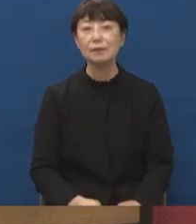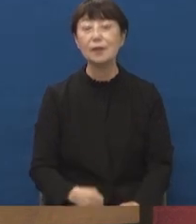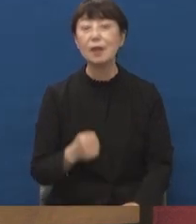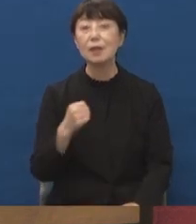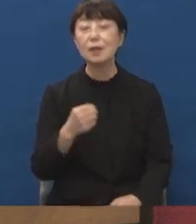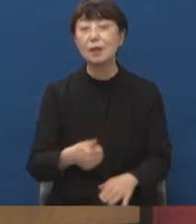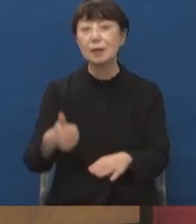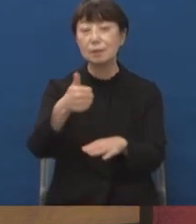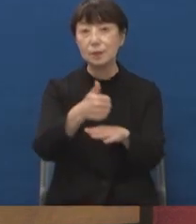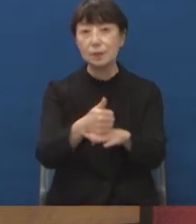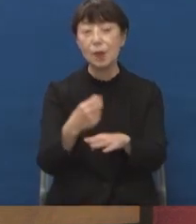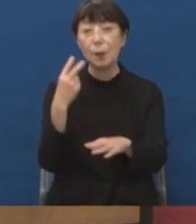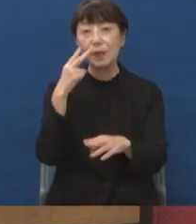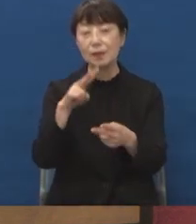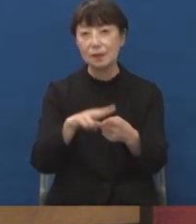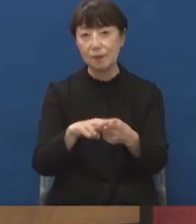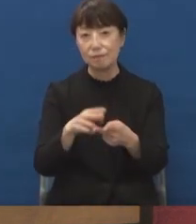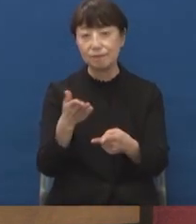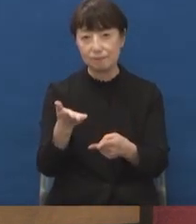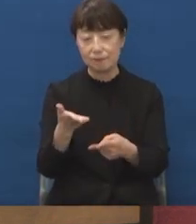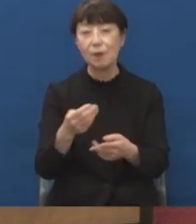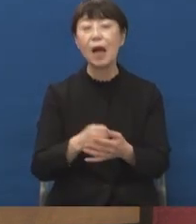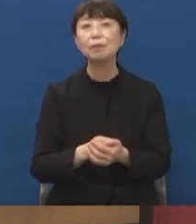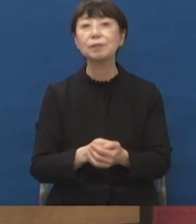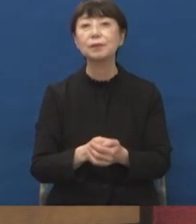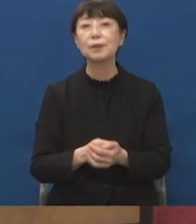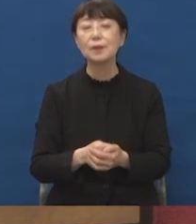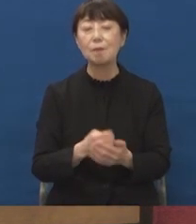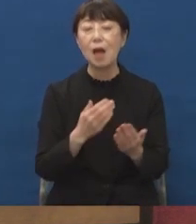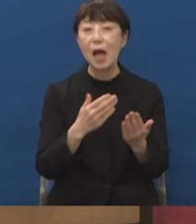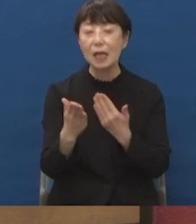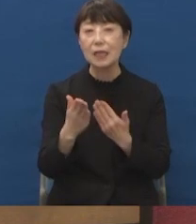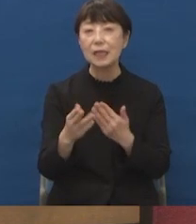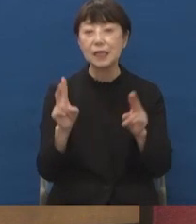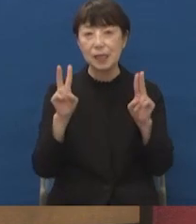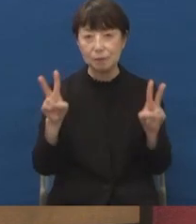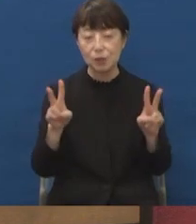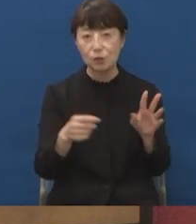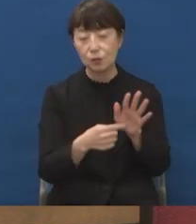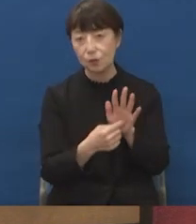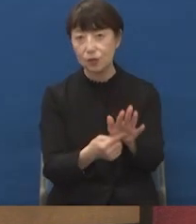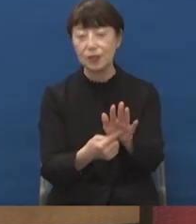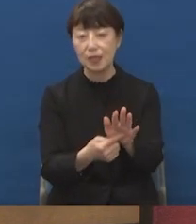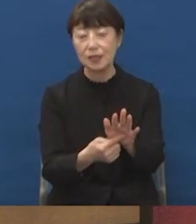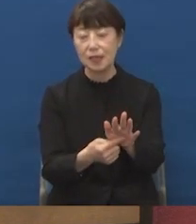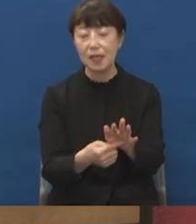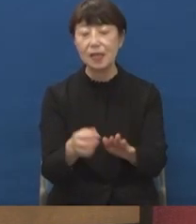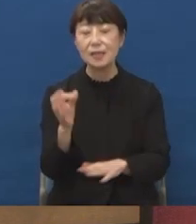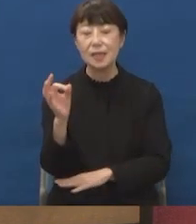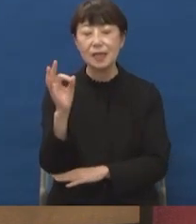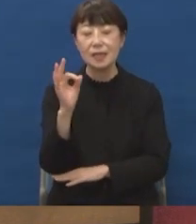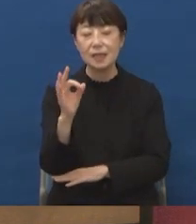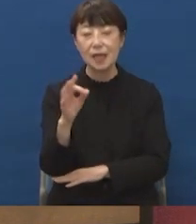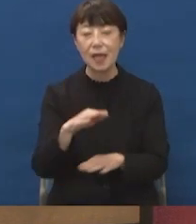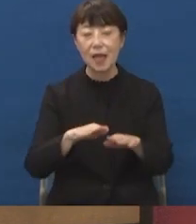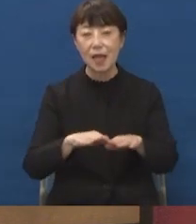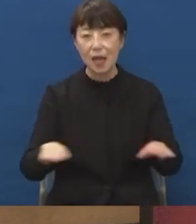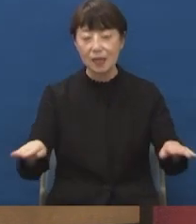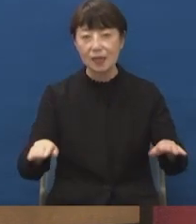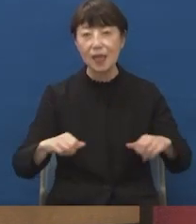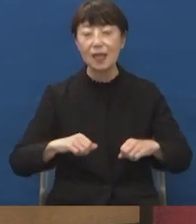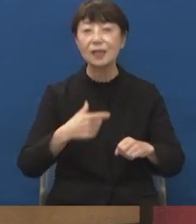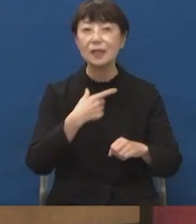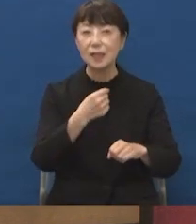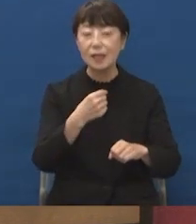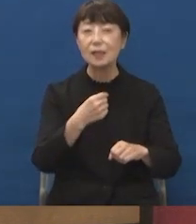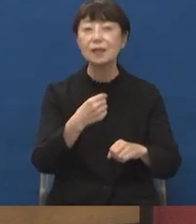就任された松井市長においては、明確なビジョンを打ち出し、財政の安定化を図りたいとして、新たな行財政改革